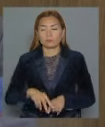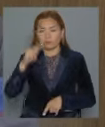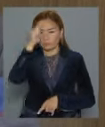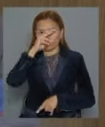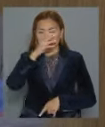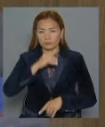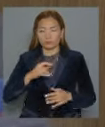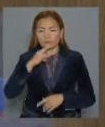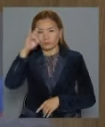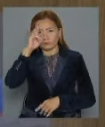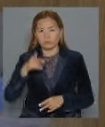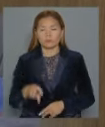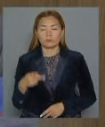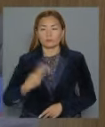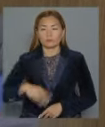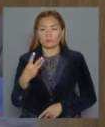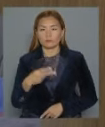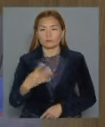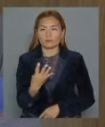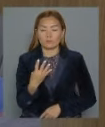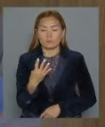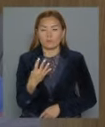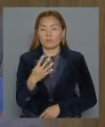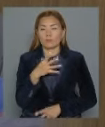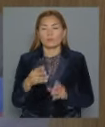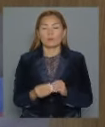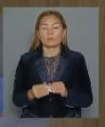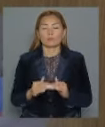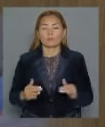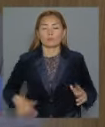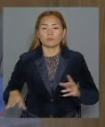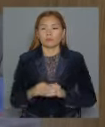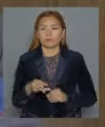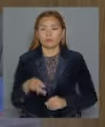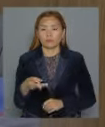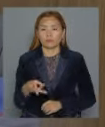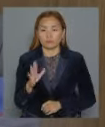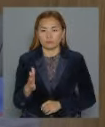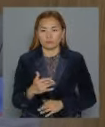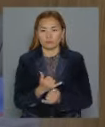бар. Қазақстанда осы 2023-2024 оқу жылына түсетін оқушыларға 3000 грант қарастырылған болатын.